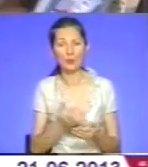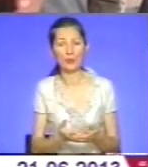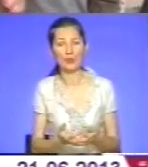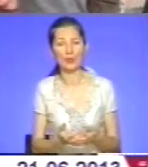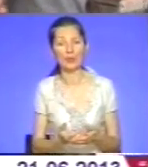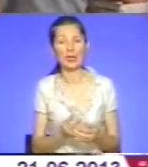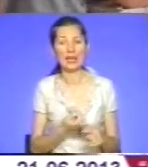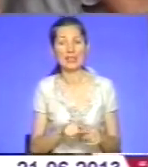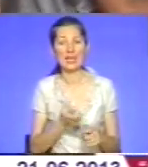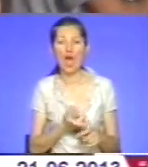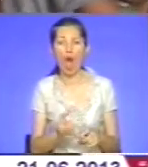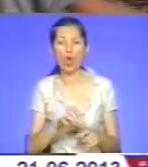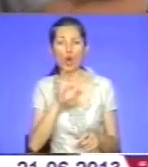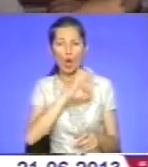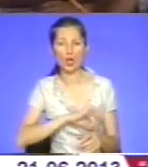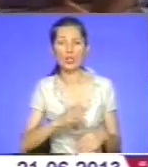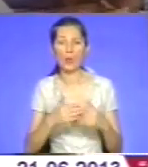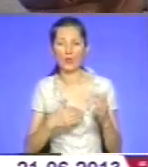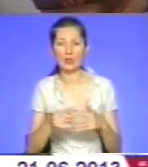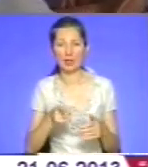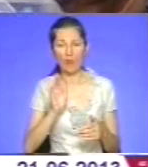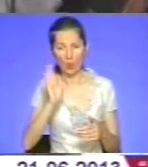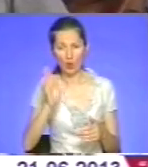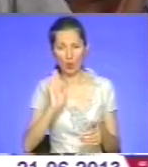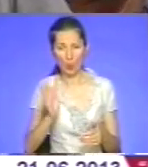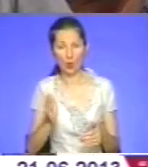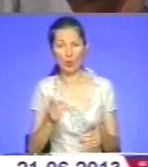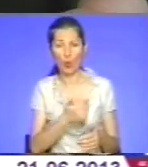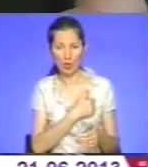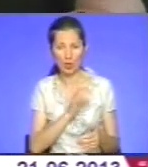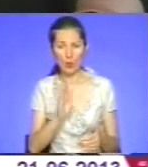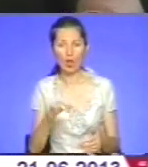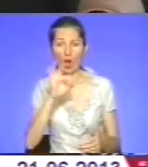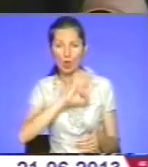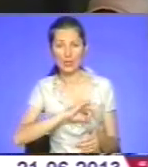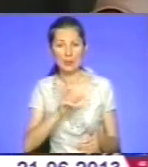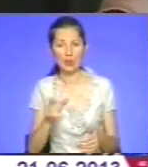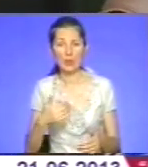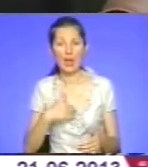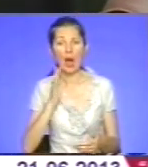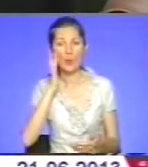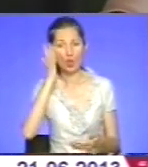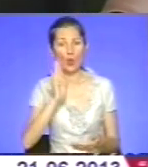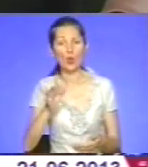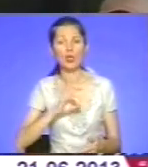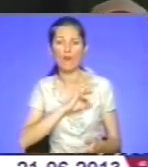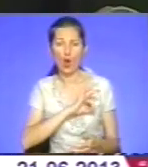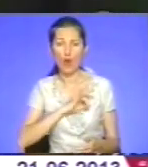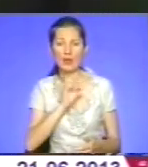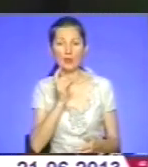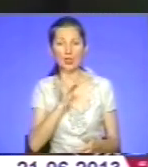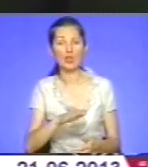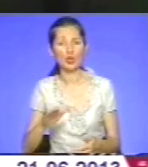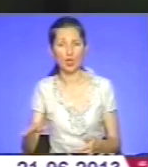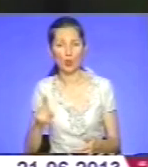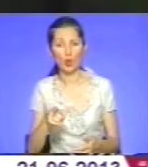То є дуже така корисна професія. І ти в майбутньому хочеш стати корисним людям. Так. Я мрію стати вихователем в дитячому садку, тому